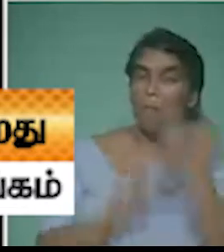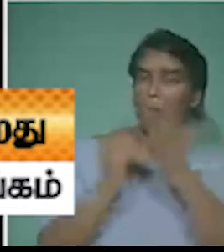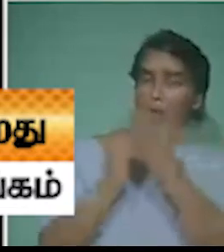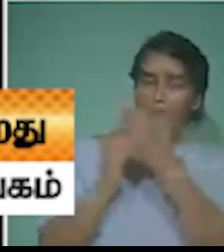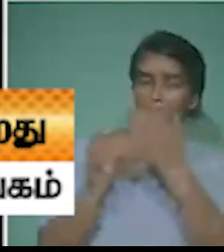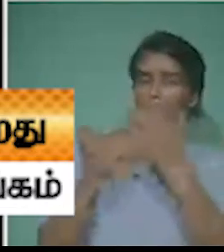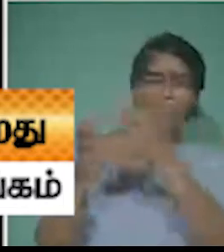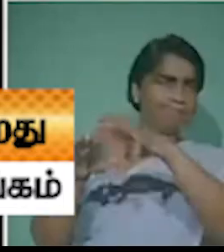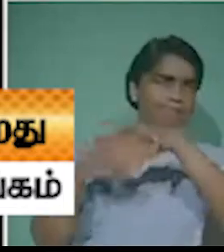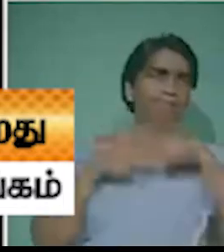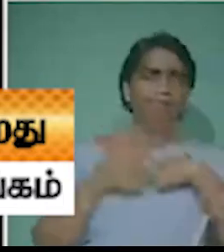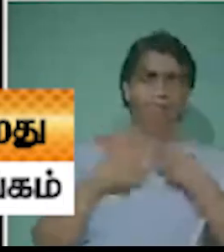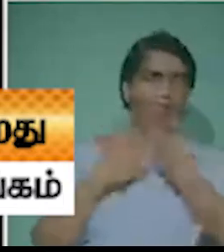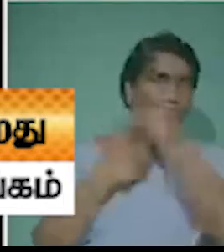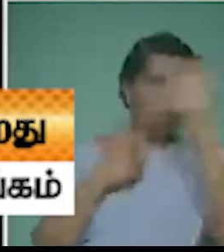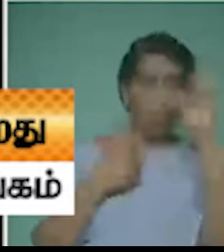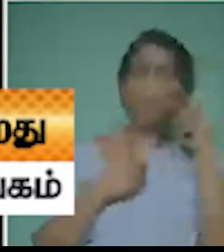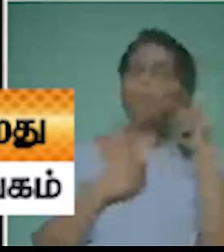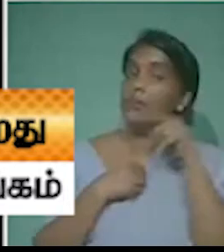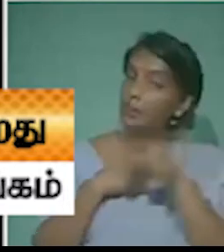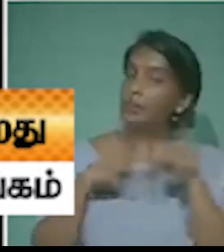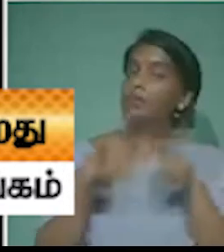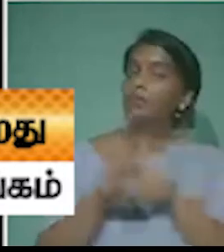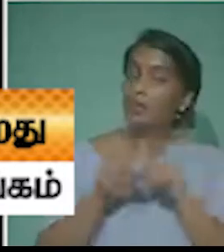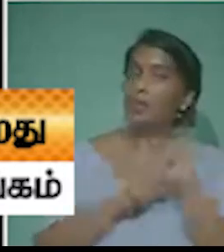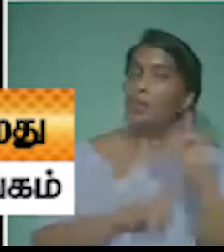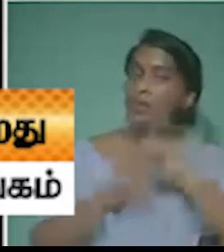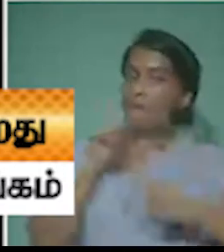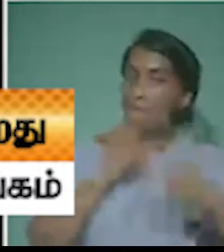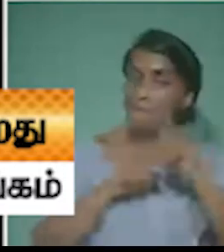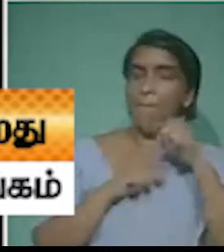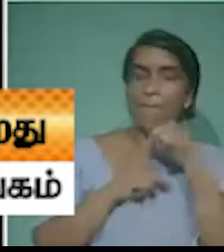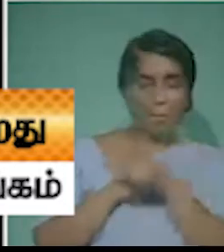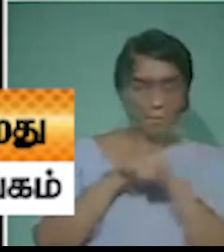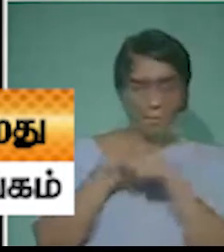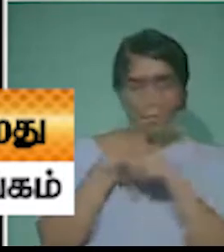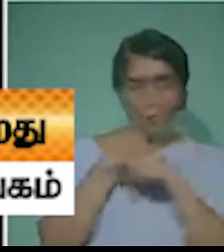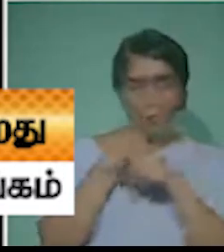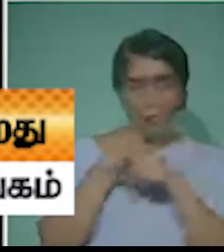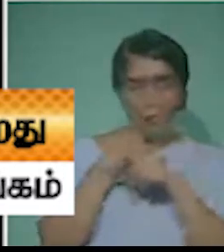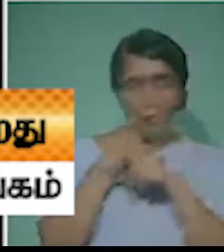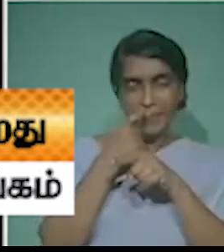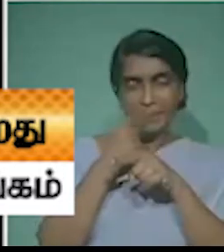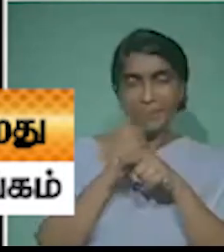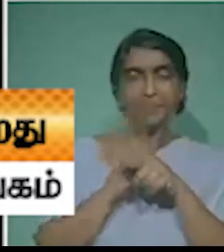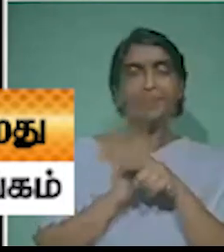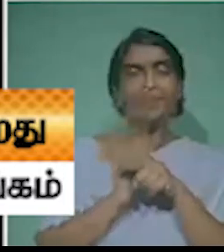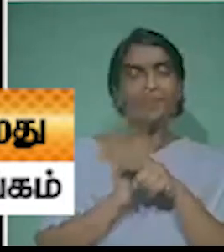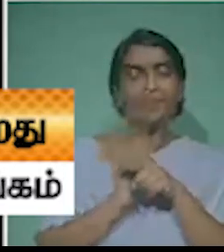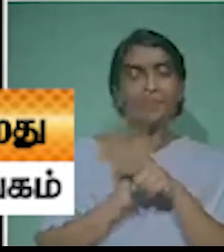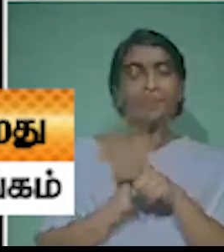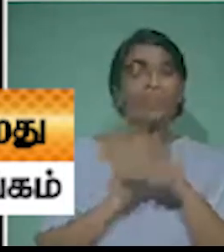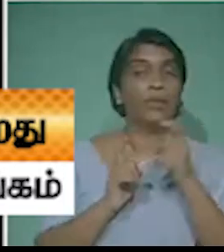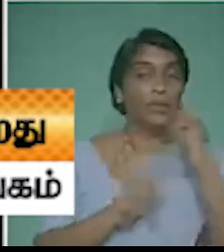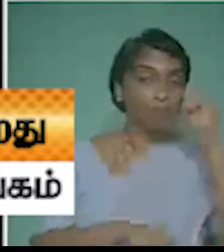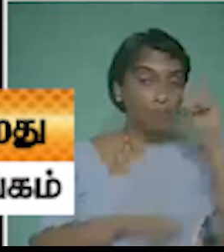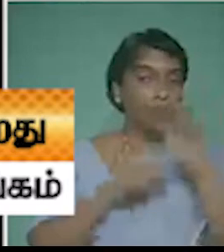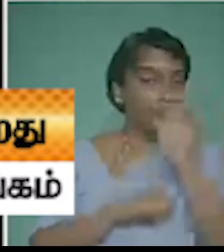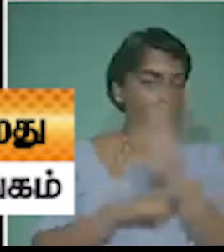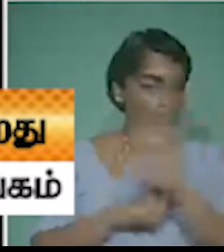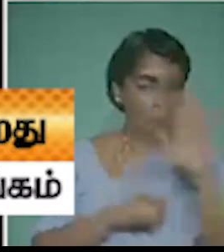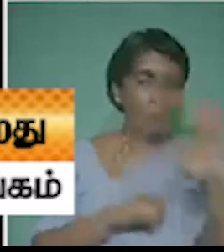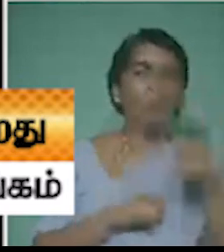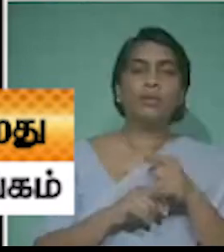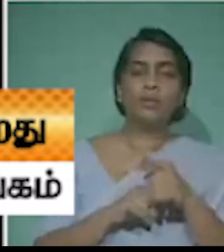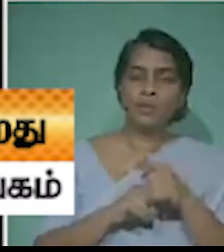வேண்டும். தேர்தல் ஒன்றின் வாயிலாக ஜனநாயகத்தை உறுதிப்படுத்தி பொருளாதாரத்தை கட்டியெழுப்பதற்கான திட்டத்தையே சர்வதேசமும் ஏற்றுக்கொள்ளும்.